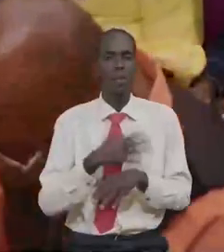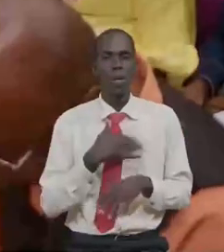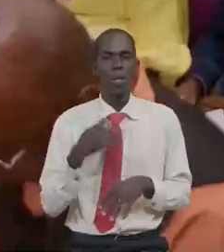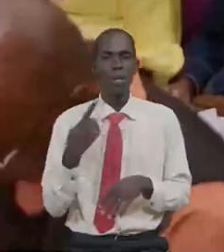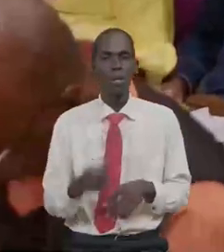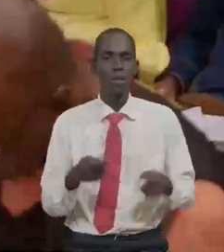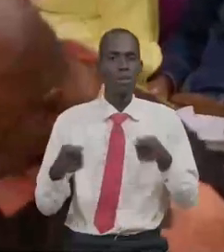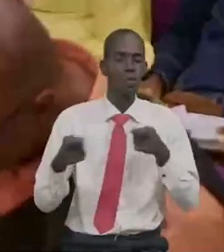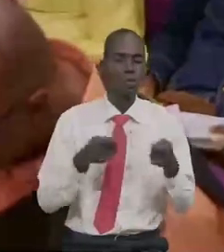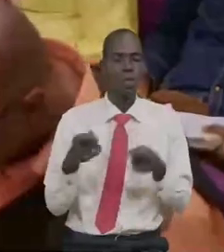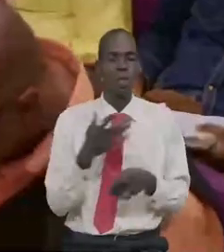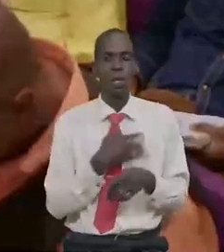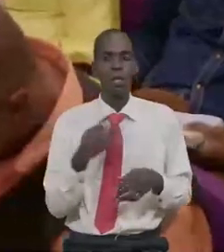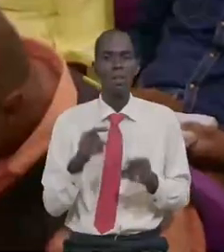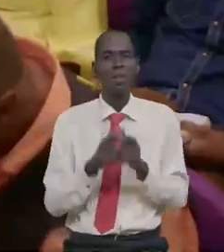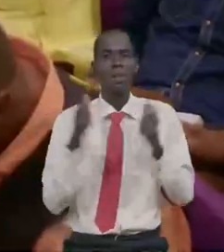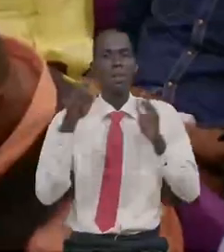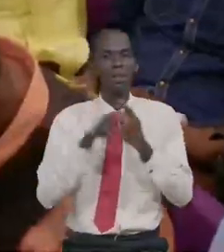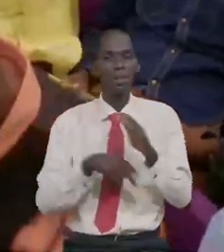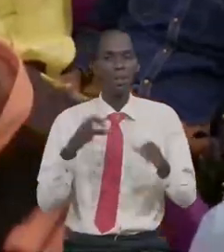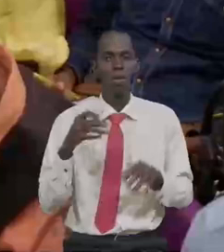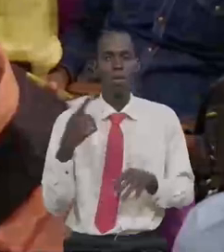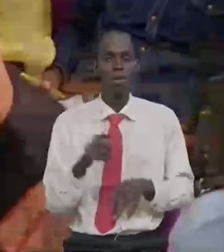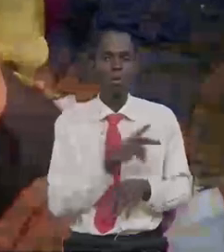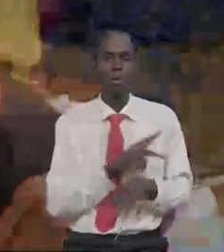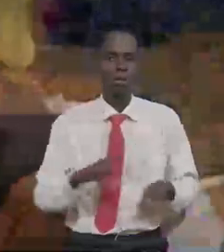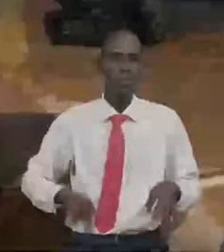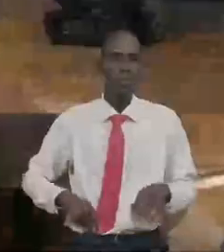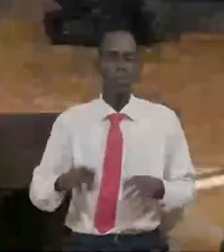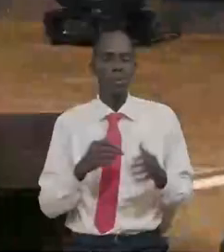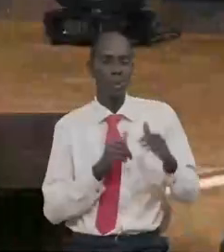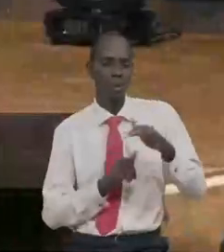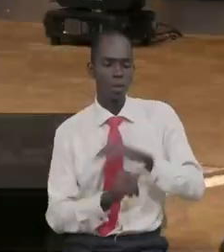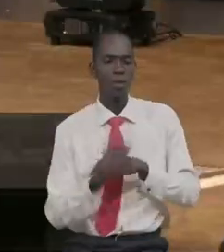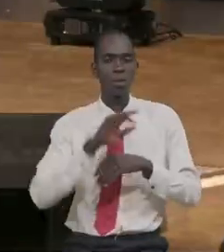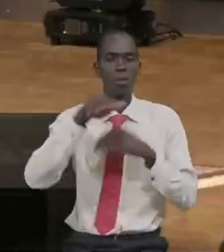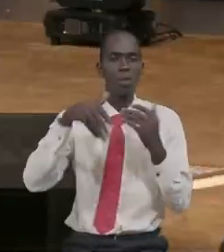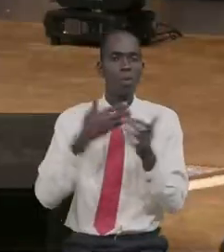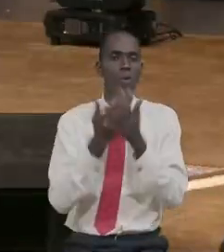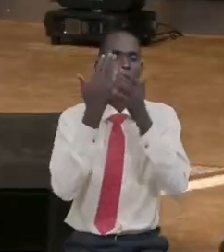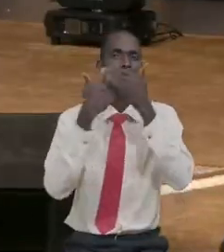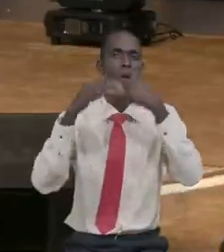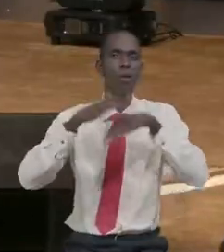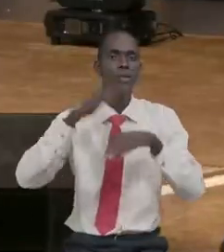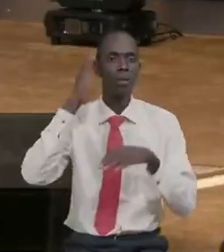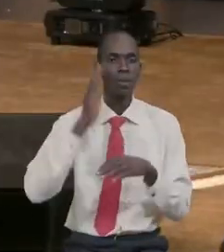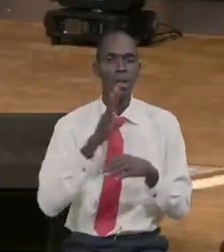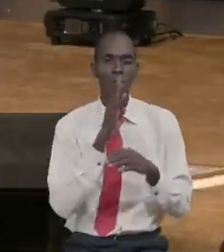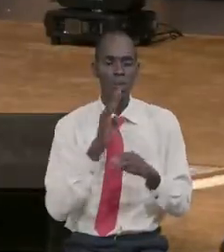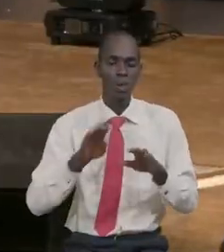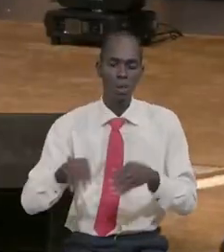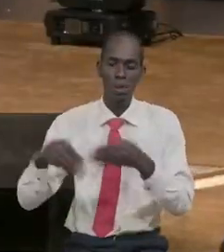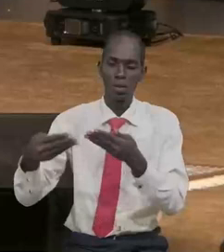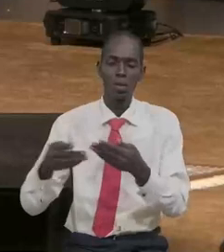la grandeur de tous les royaumes qui sont sous les cieux seront donnés au peuple